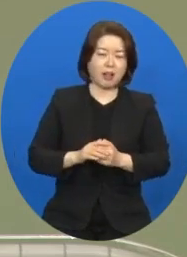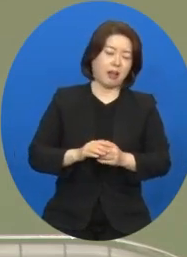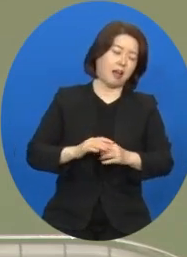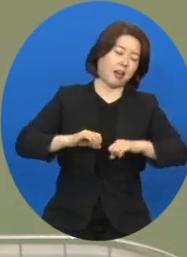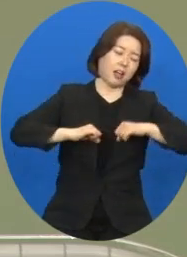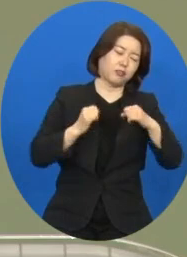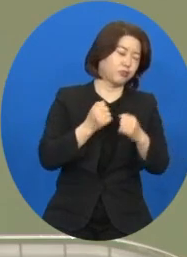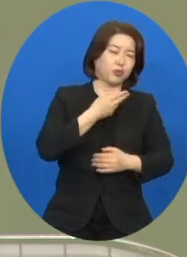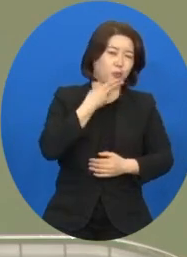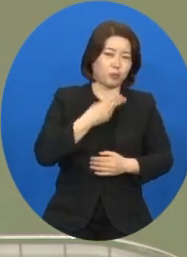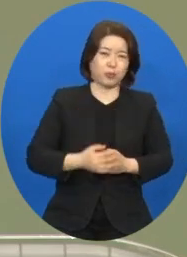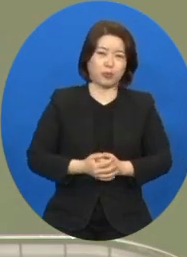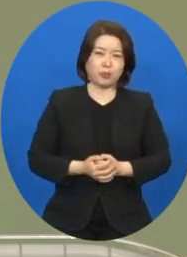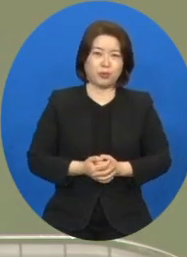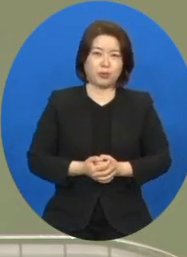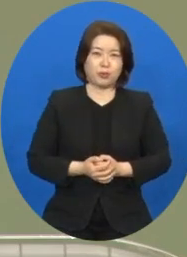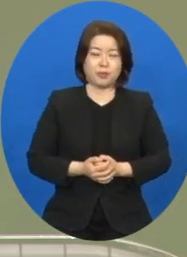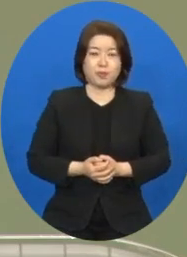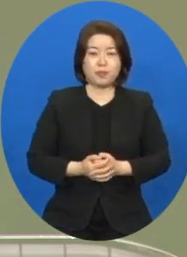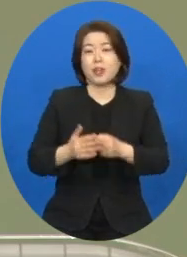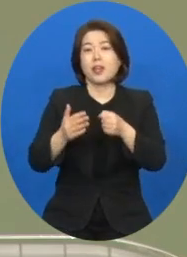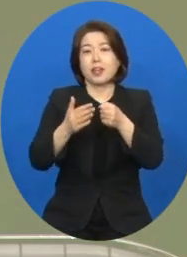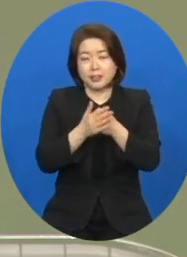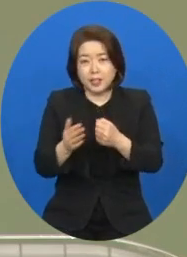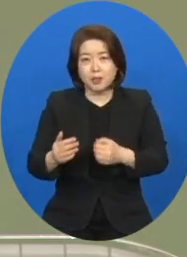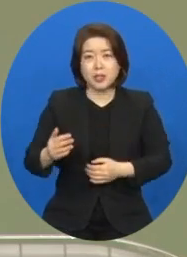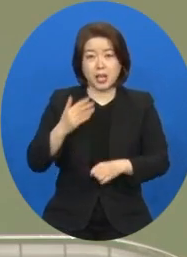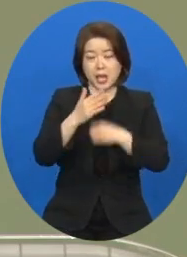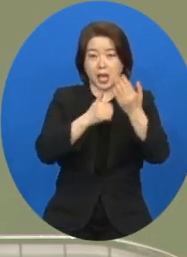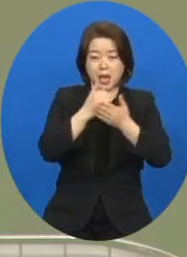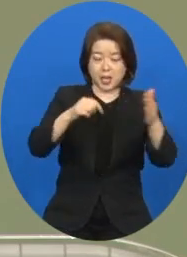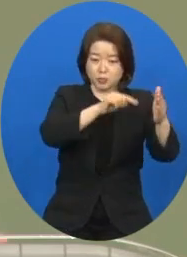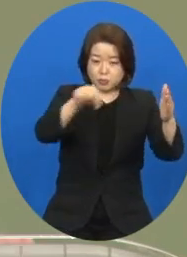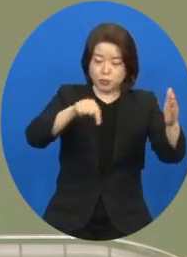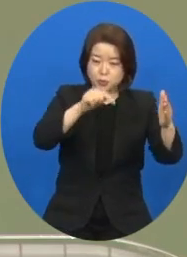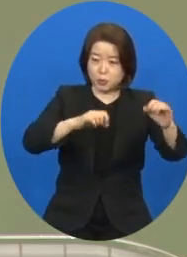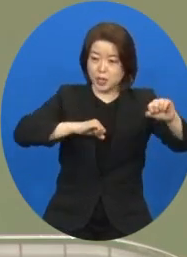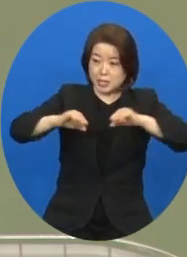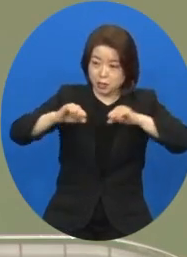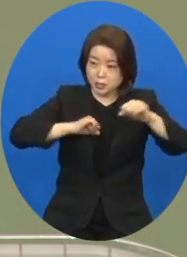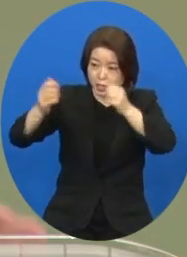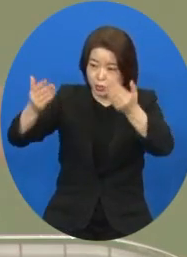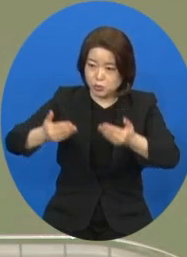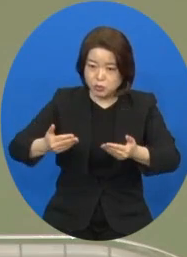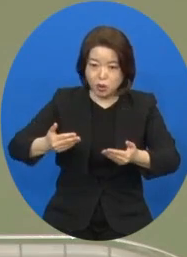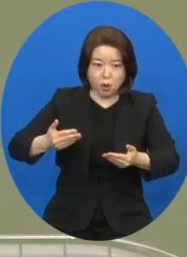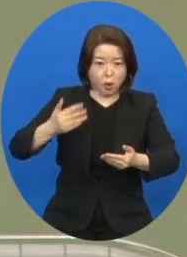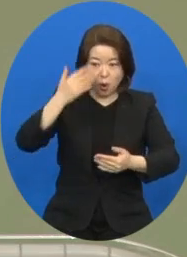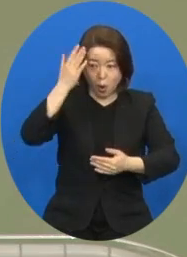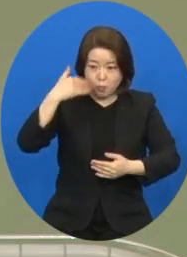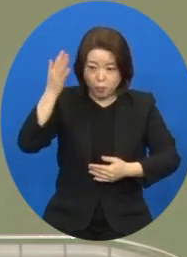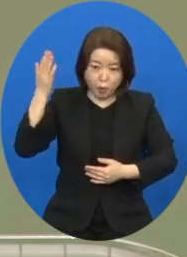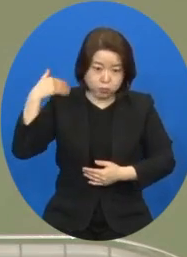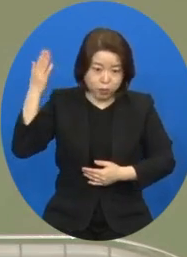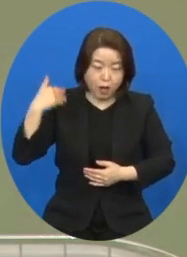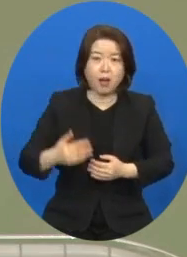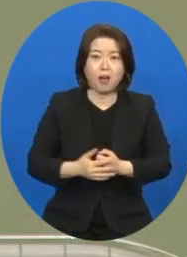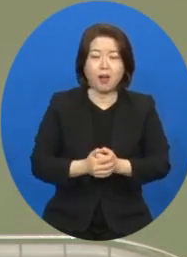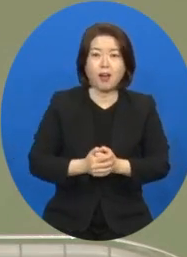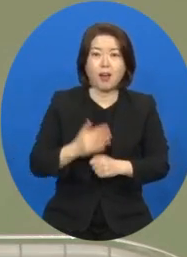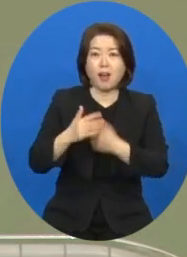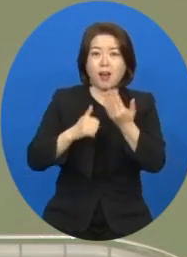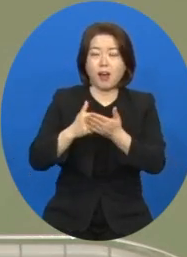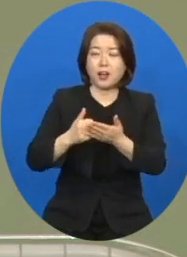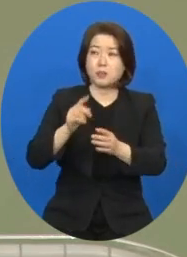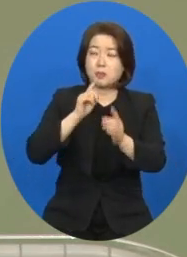순종하지 않아요. 그러니까 하나님이 우리 가운데 역사하시는 것을 모르는 거예요. 하나님이 나에게 말씀하시는 것을